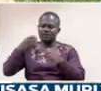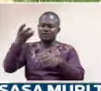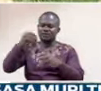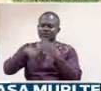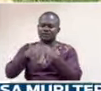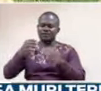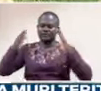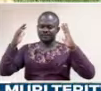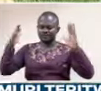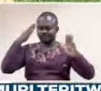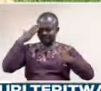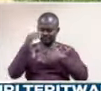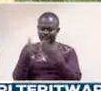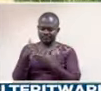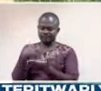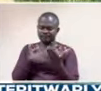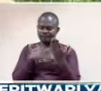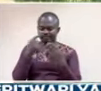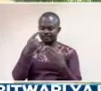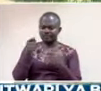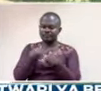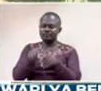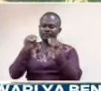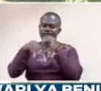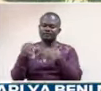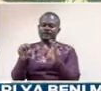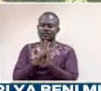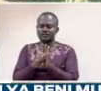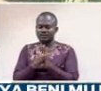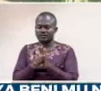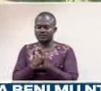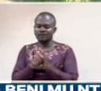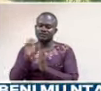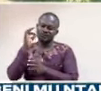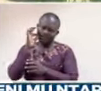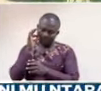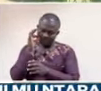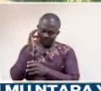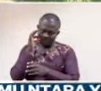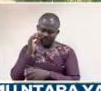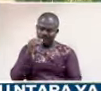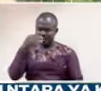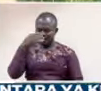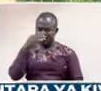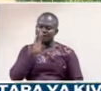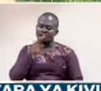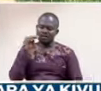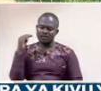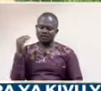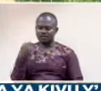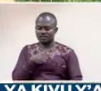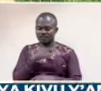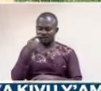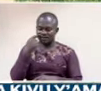manini, kuko usanga nk'umusaruro tuvuge nk'imbuto nk'inanasi ni urugero. Aha